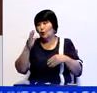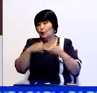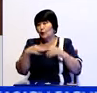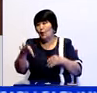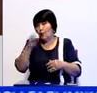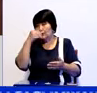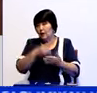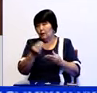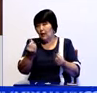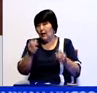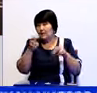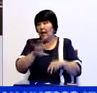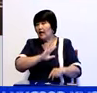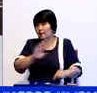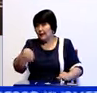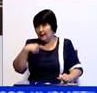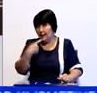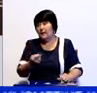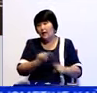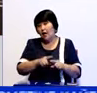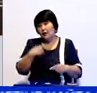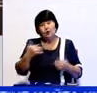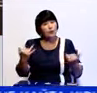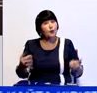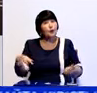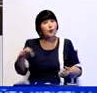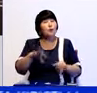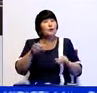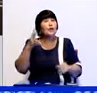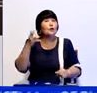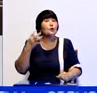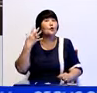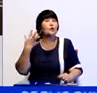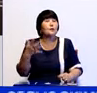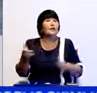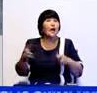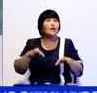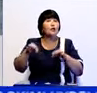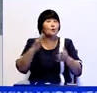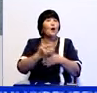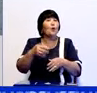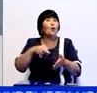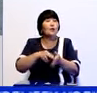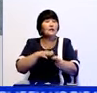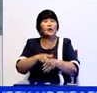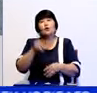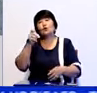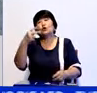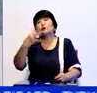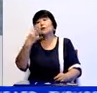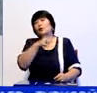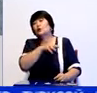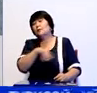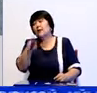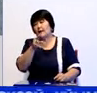облыстық бюджеттен қаражат қаралмайтынын айтты. Айта кету керек, бүгінде облыс бойынша 205 дайын жоба бар, оларды іске асыруға 124 миллиард